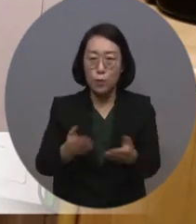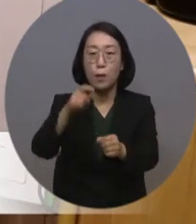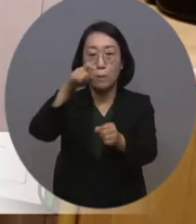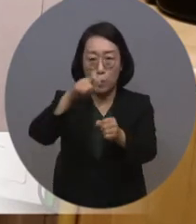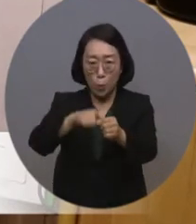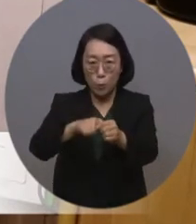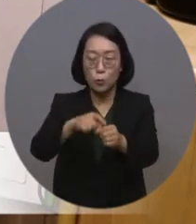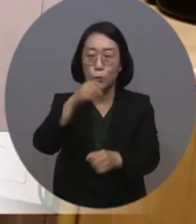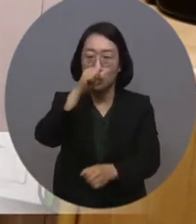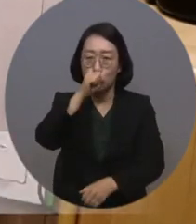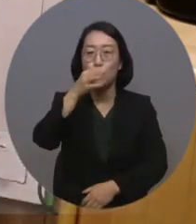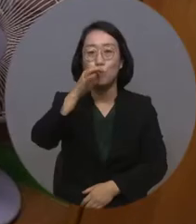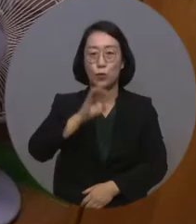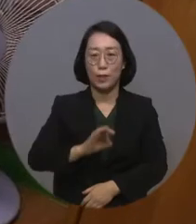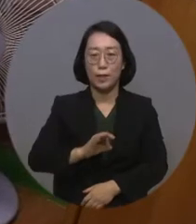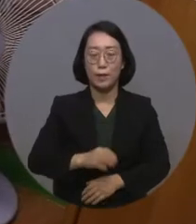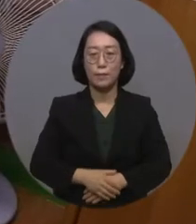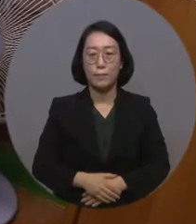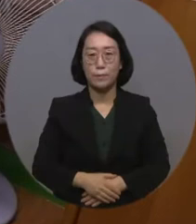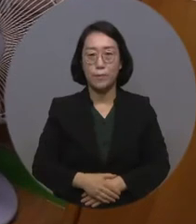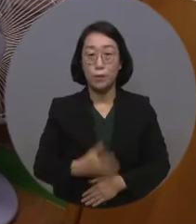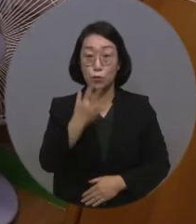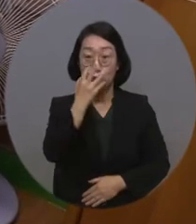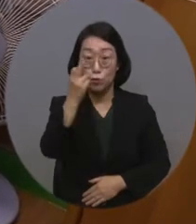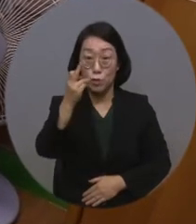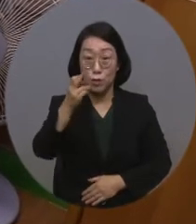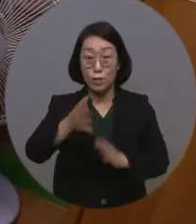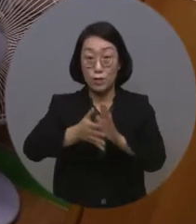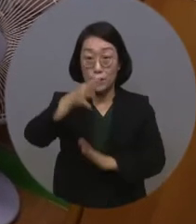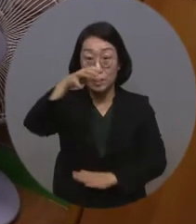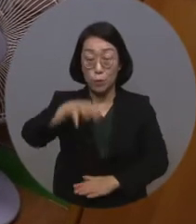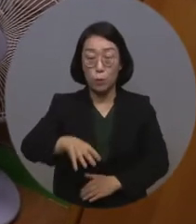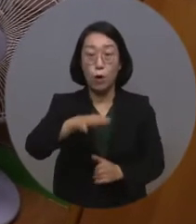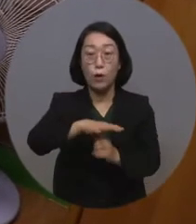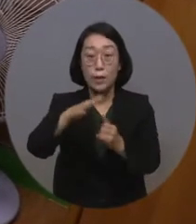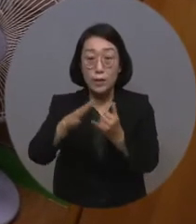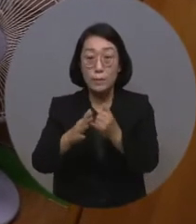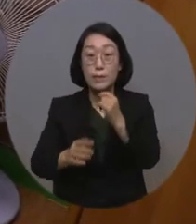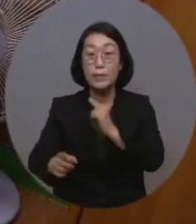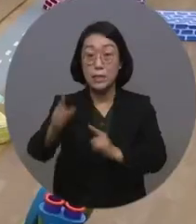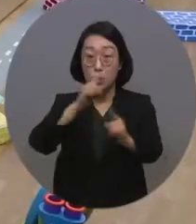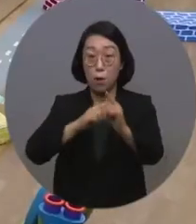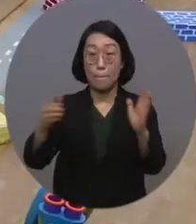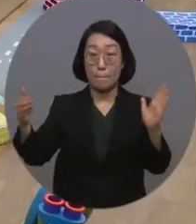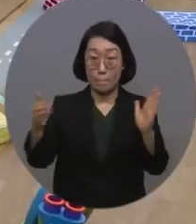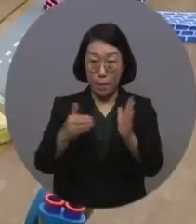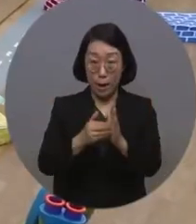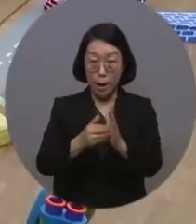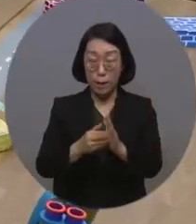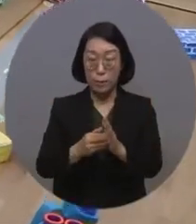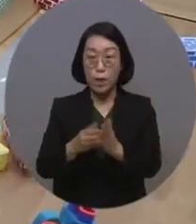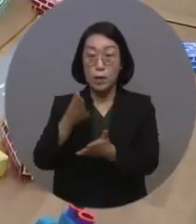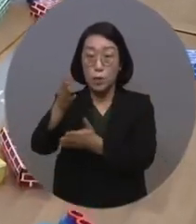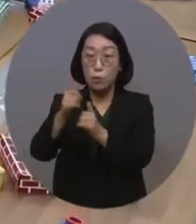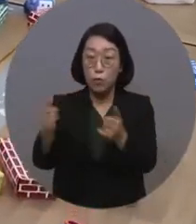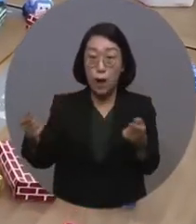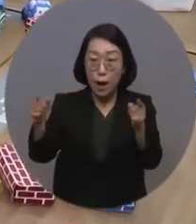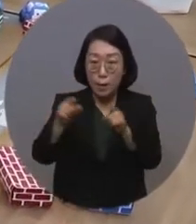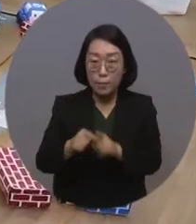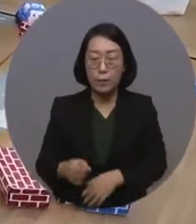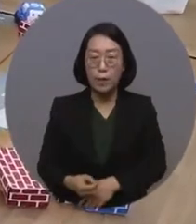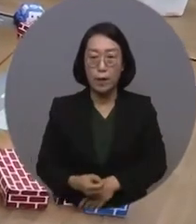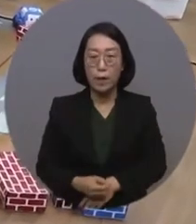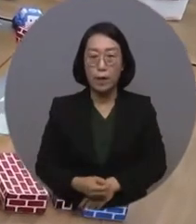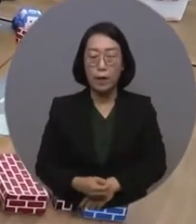장점이 있습니다. 순천시는 지난 6월까지 열린 어린이집 신청을 마치고 외부 보육 전문가와 함께